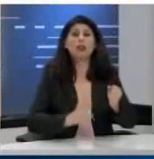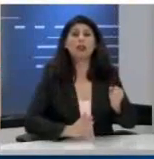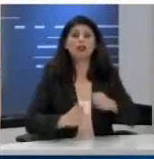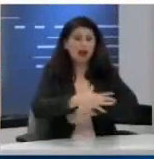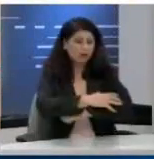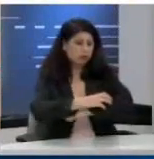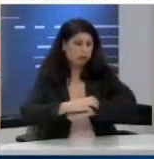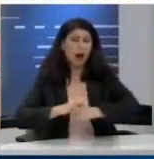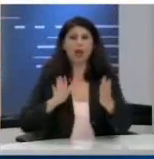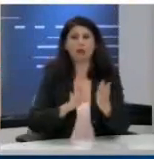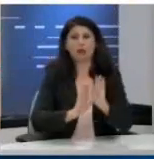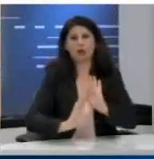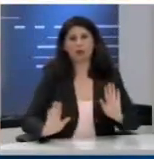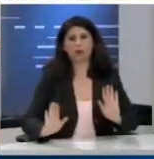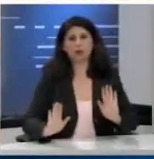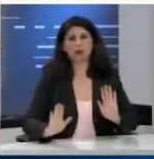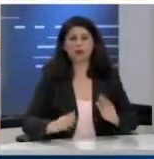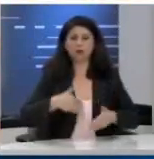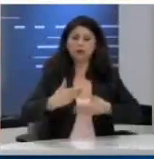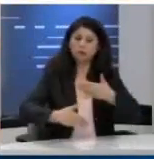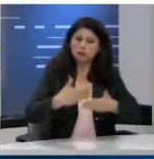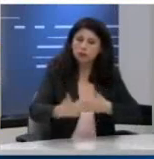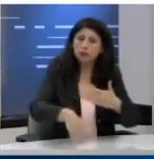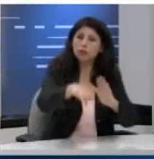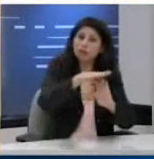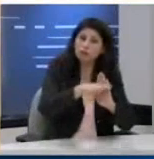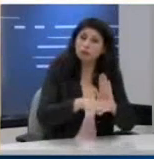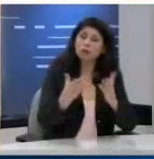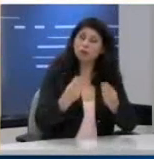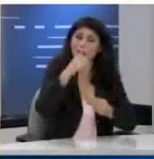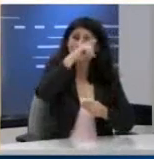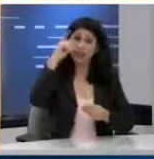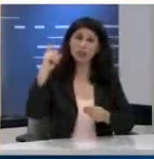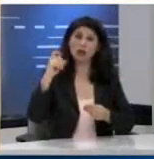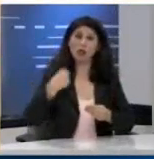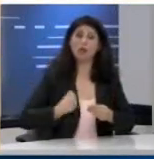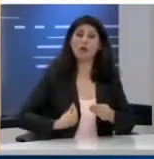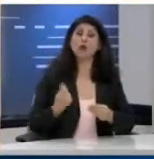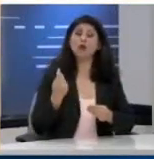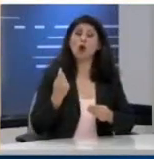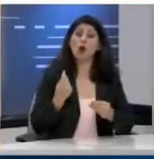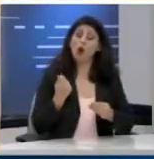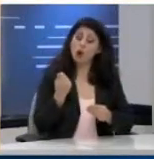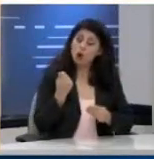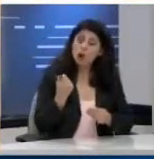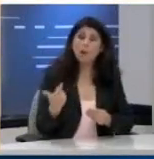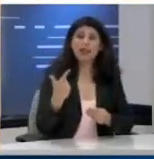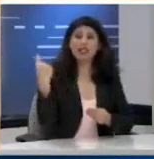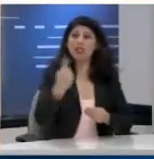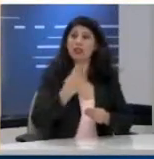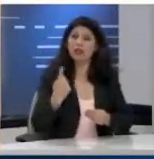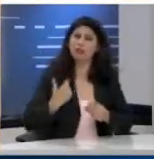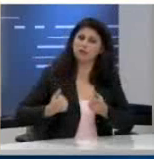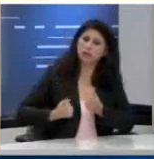2015. Και με μια σειρά προγραμμάτων, παρά τις δύσκολες δημοσιονομικά συνθήκες, με μια σειρά προγραμμάτων,